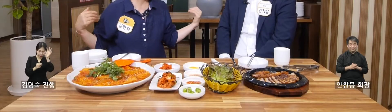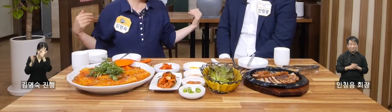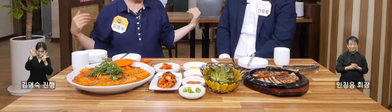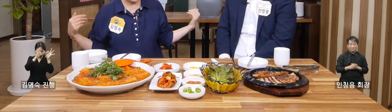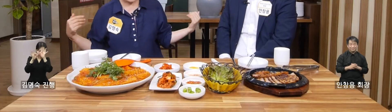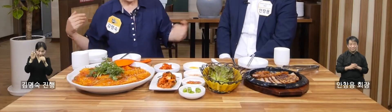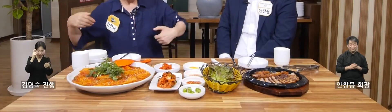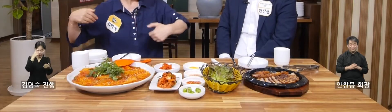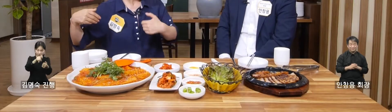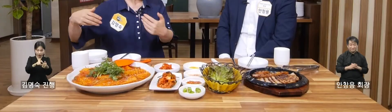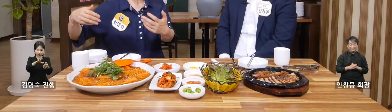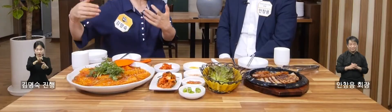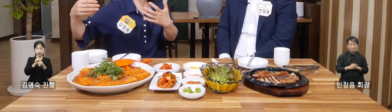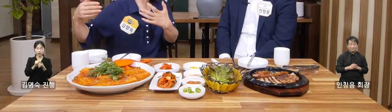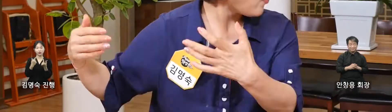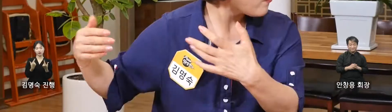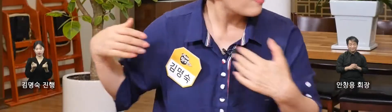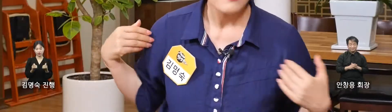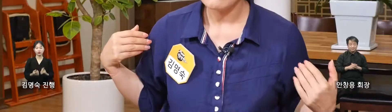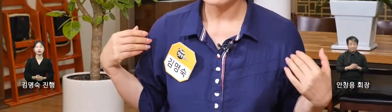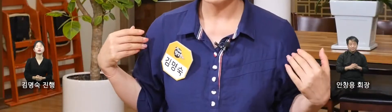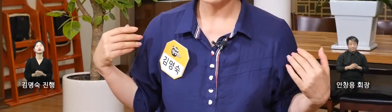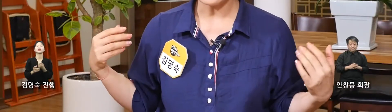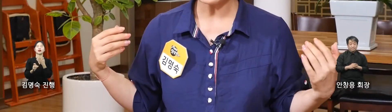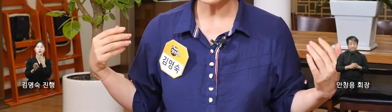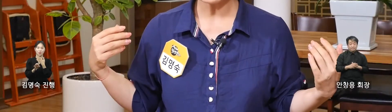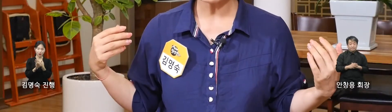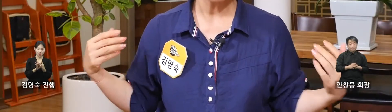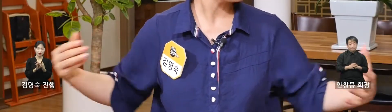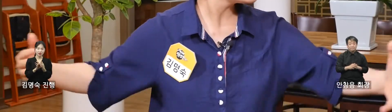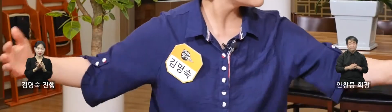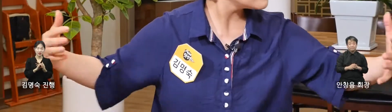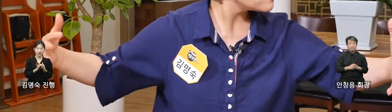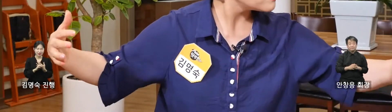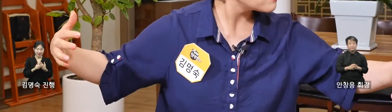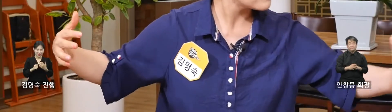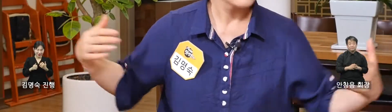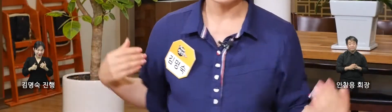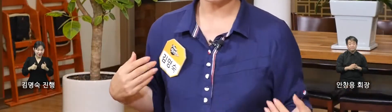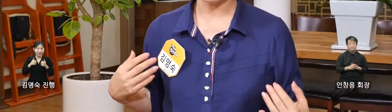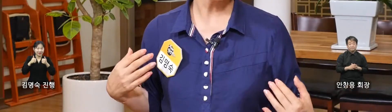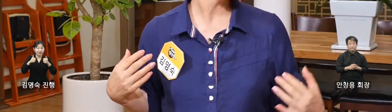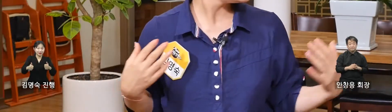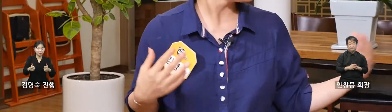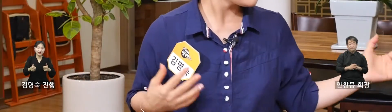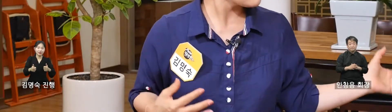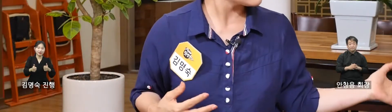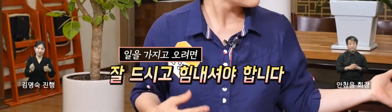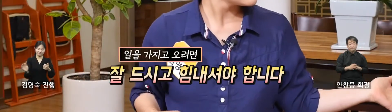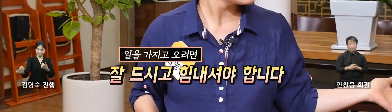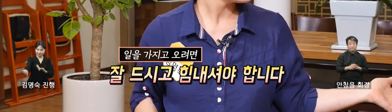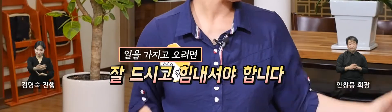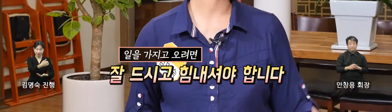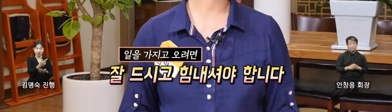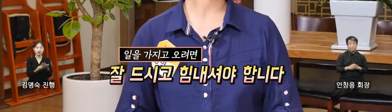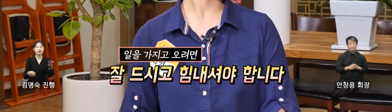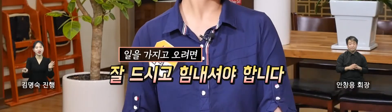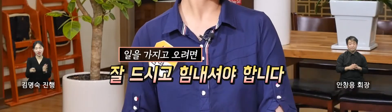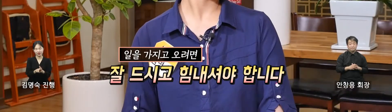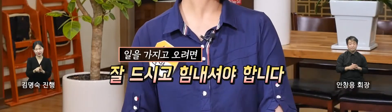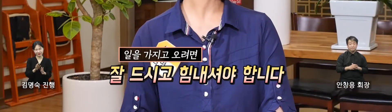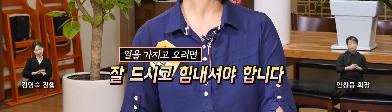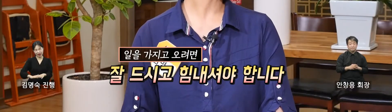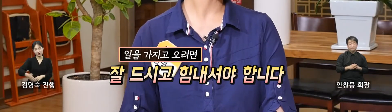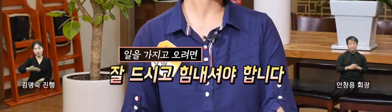것 같아요. 네. 자 그러면 그게 열심히 끌어오시는 이제 오시려면 잘